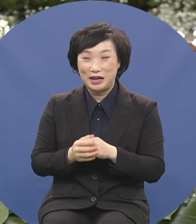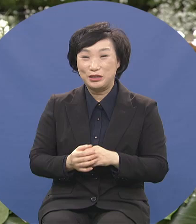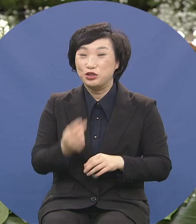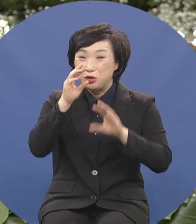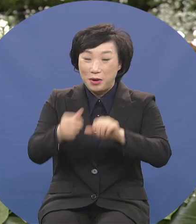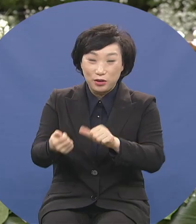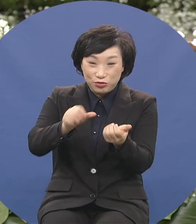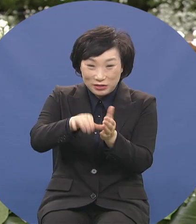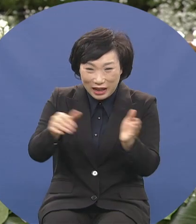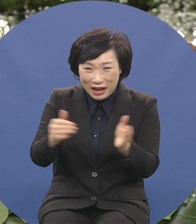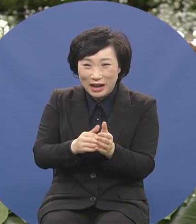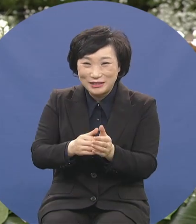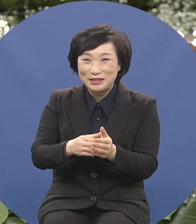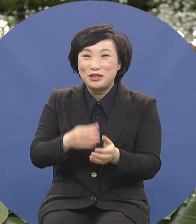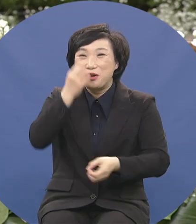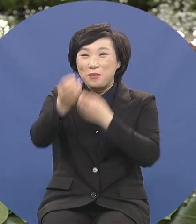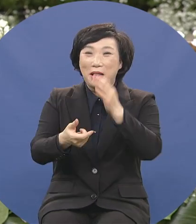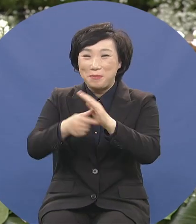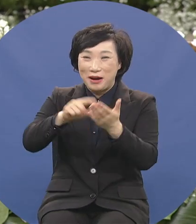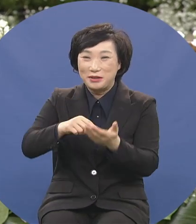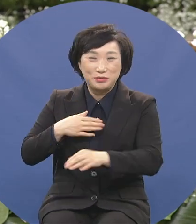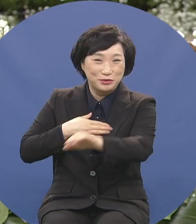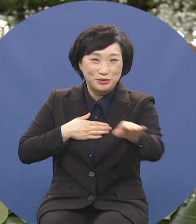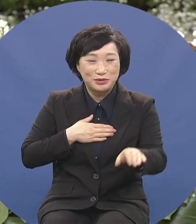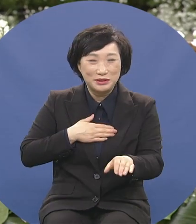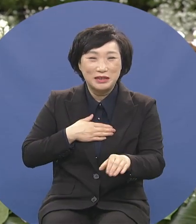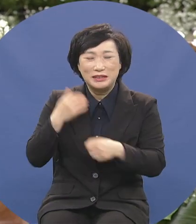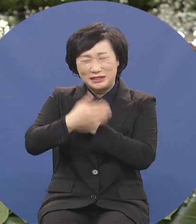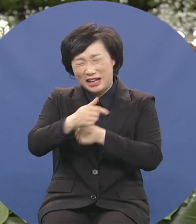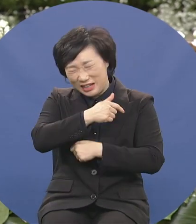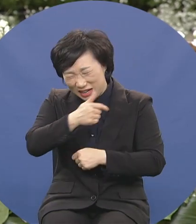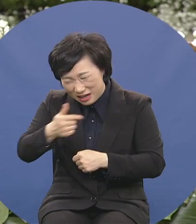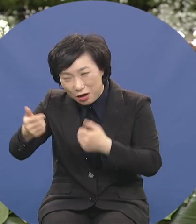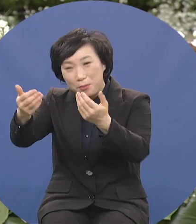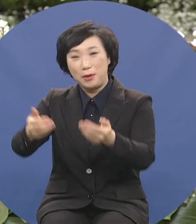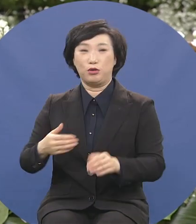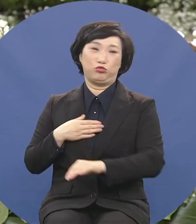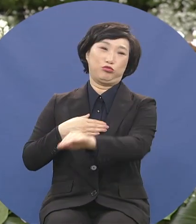때까지 토설하자면 안 될 만큼 큰 은혜를 입었으며,